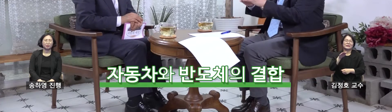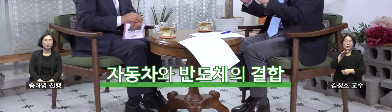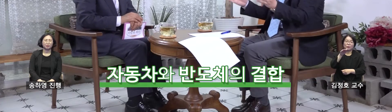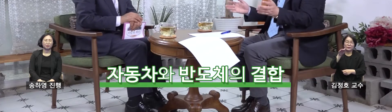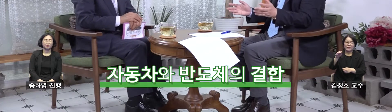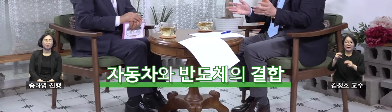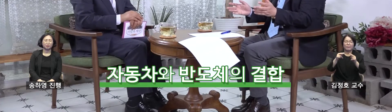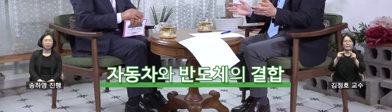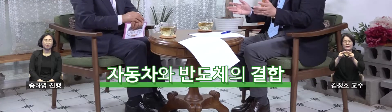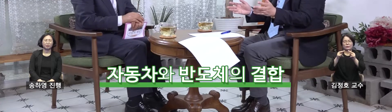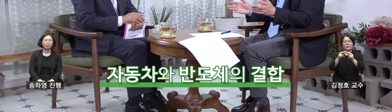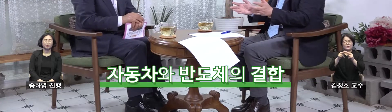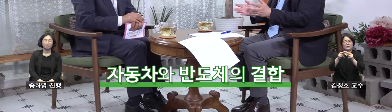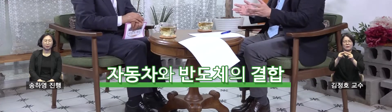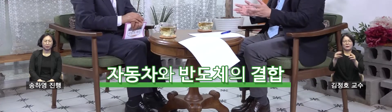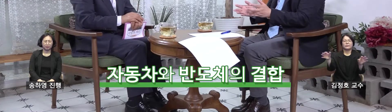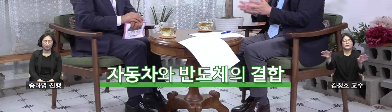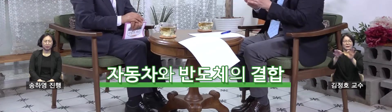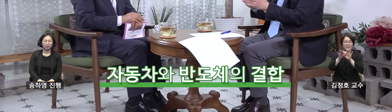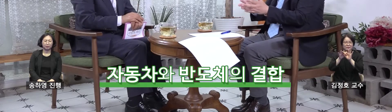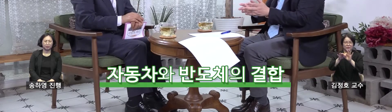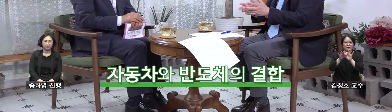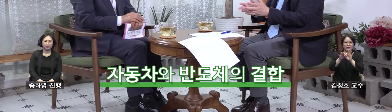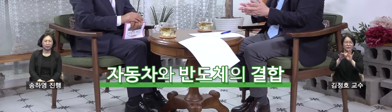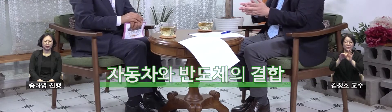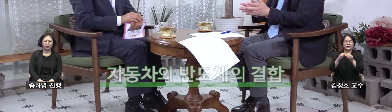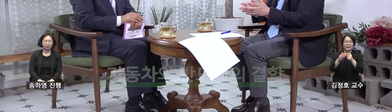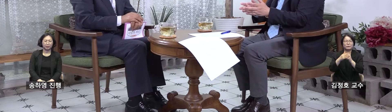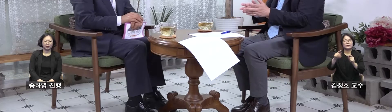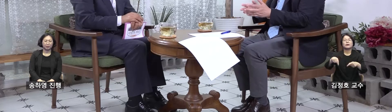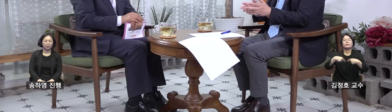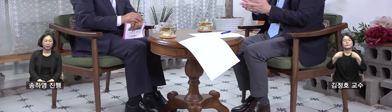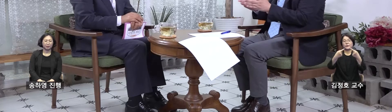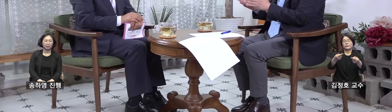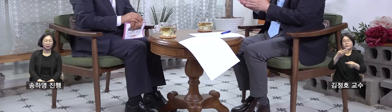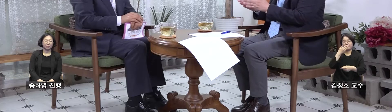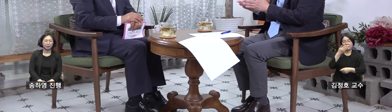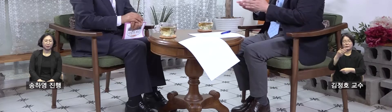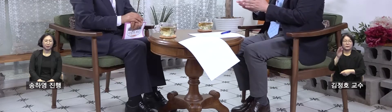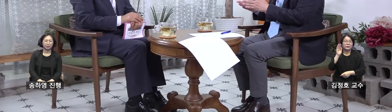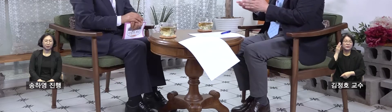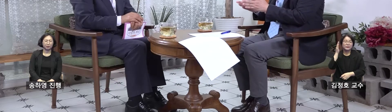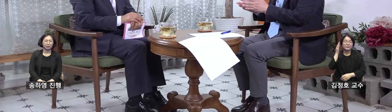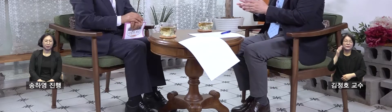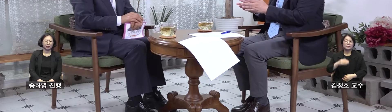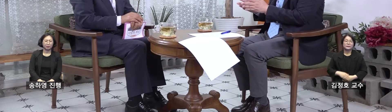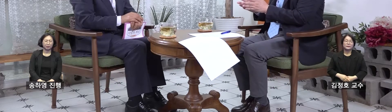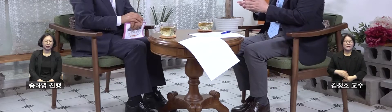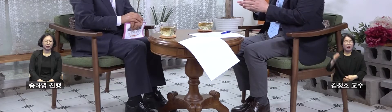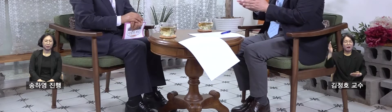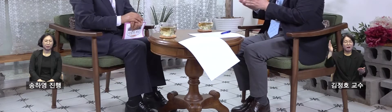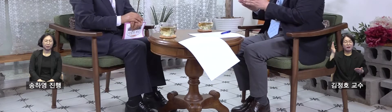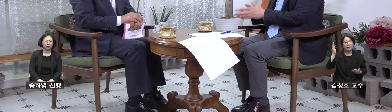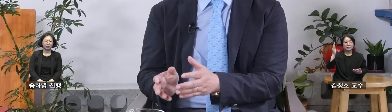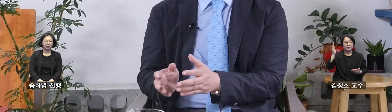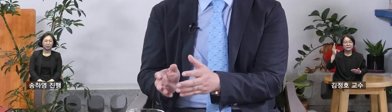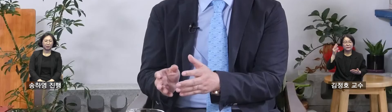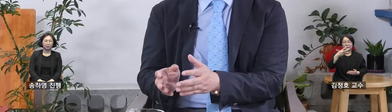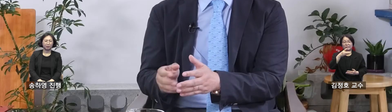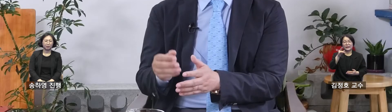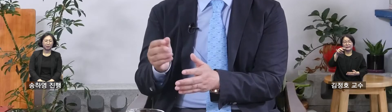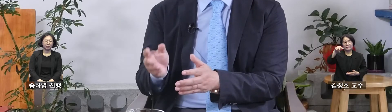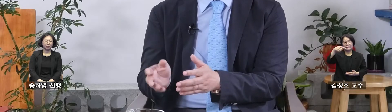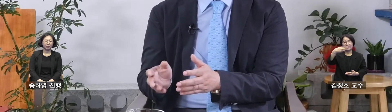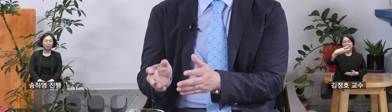반도체가 결합된 제품으로 봤기 때문에 저희가 그걸 할 수 있었고요. 최근에 우리 학생이 테슬라